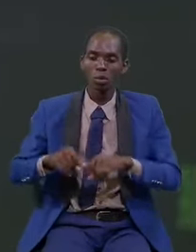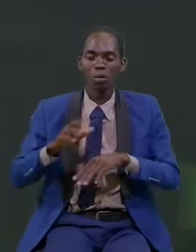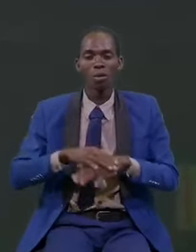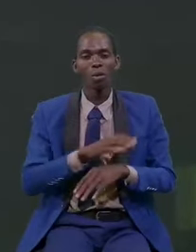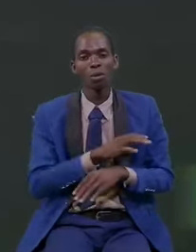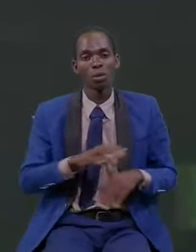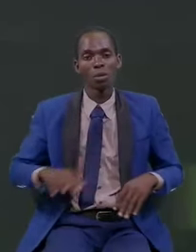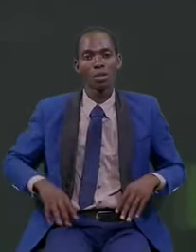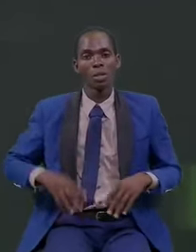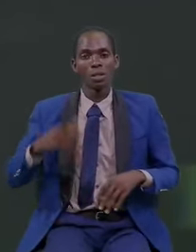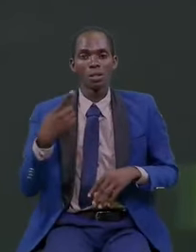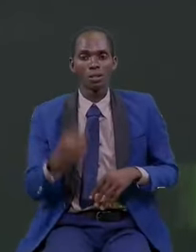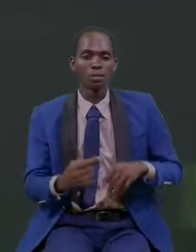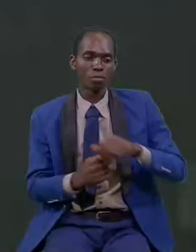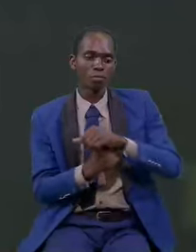le fondement.